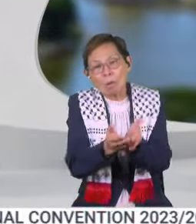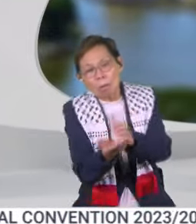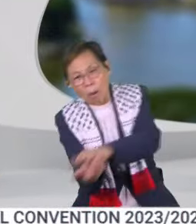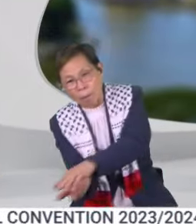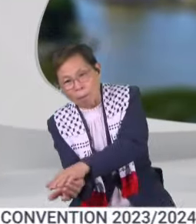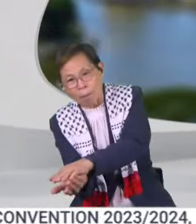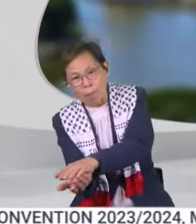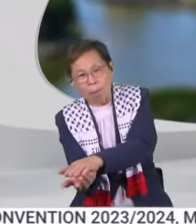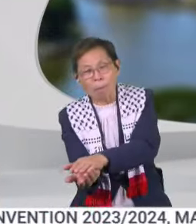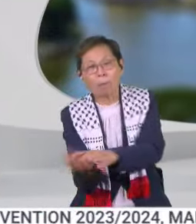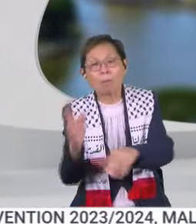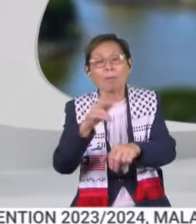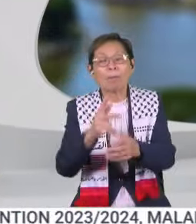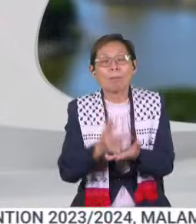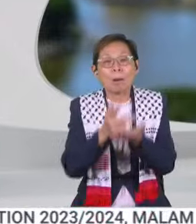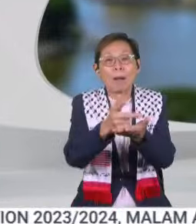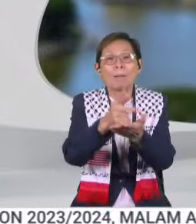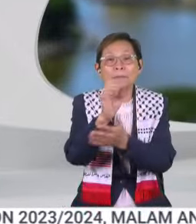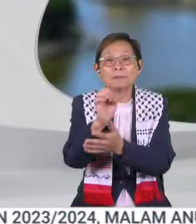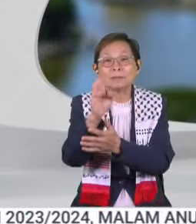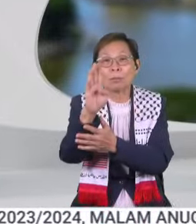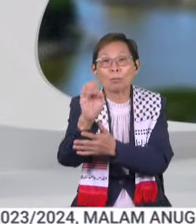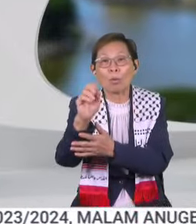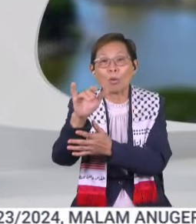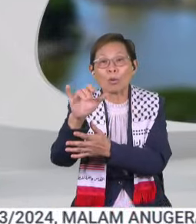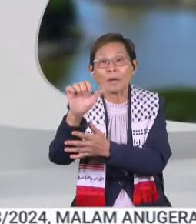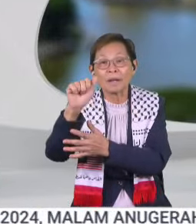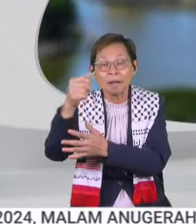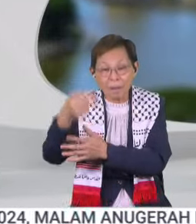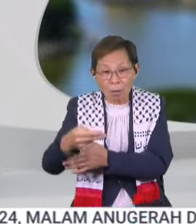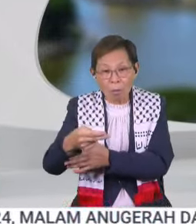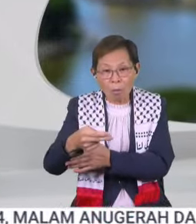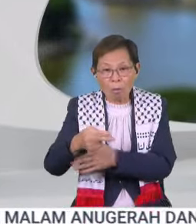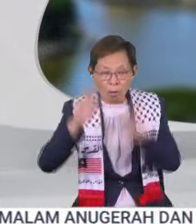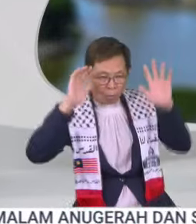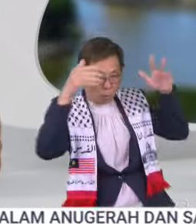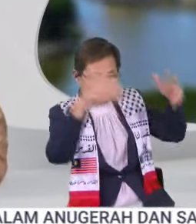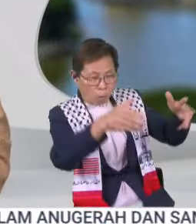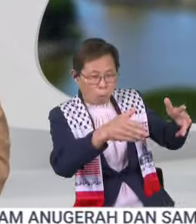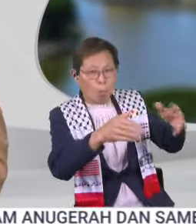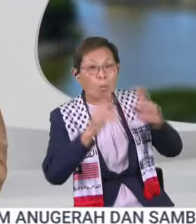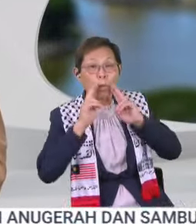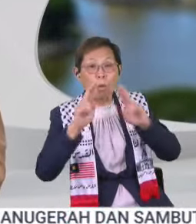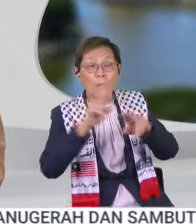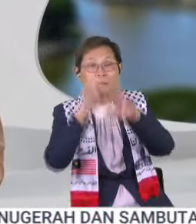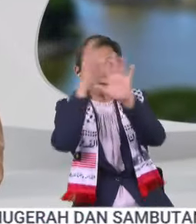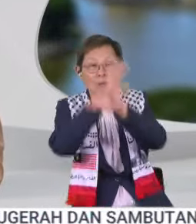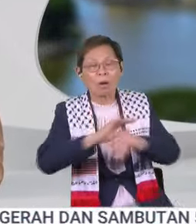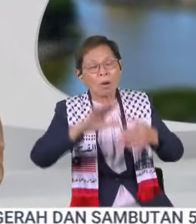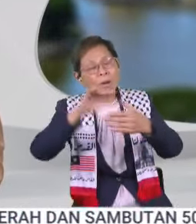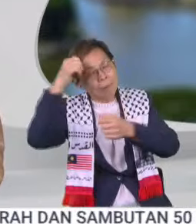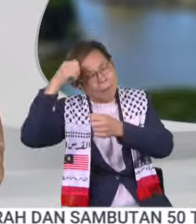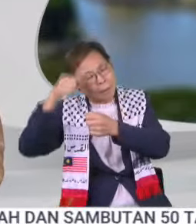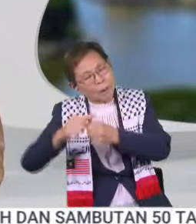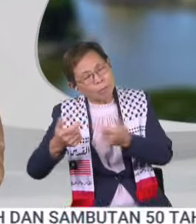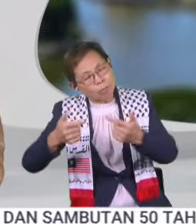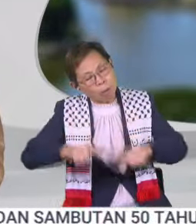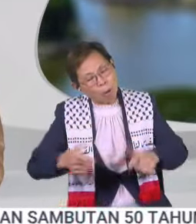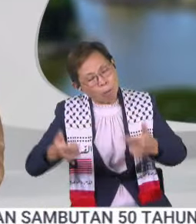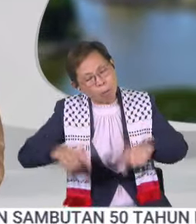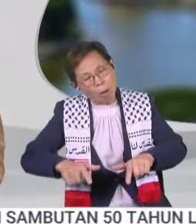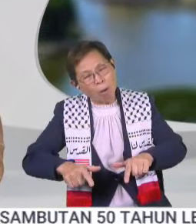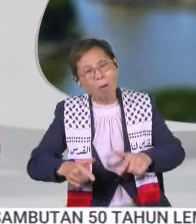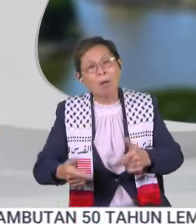Sebuyau yang mengorbankan 8 kru antara kes yang menjadi tumpuan umum di Sarawak. Berikut imbasan beberapa tragedi yang